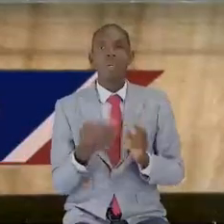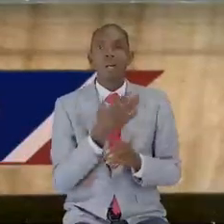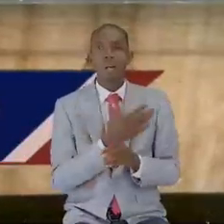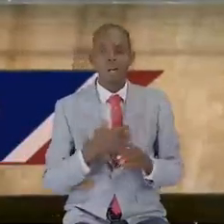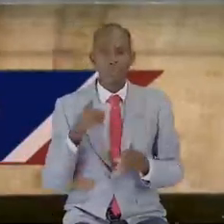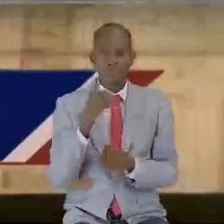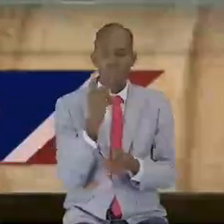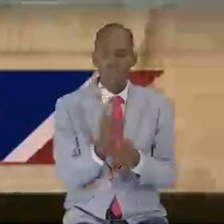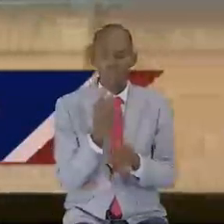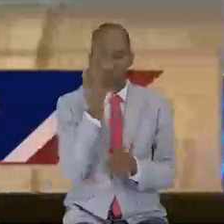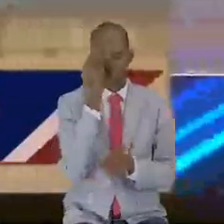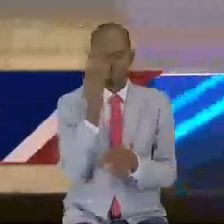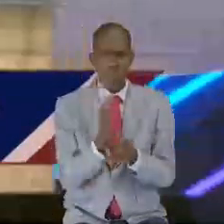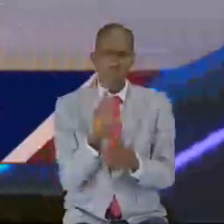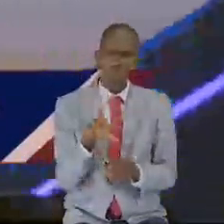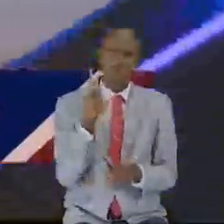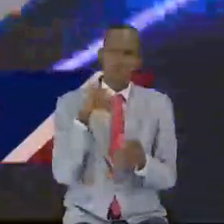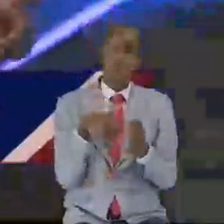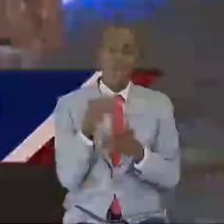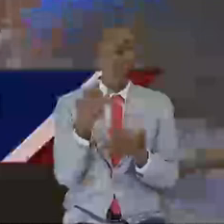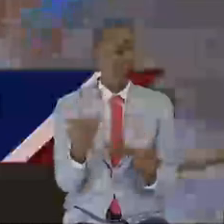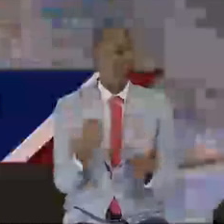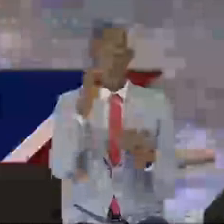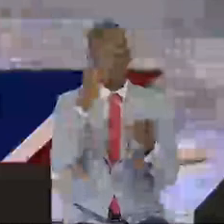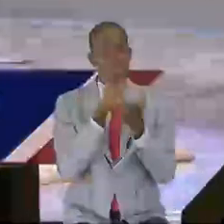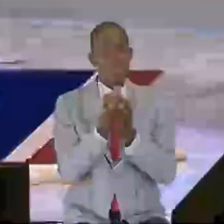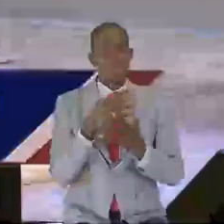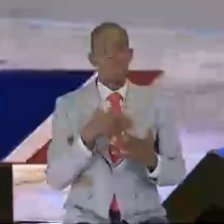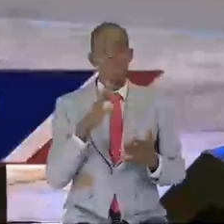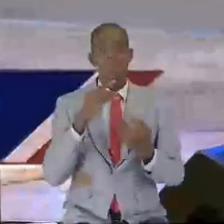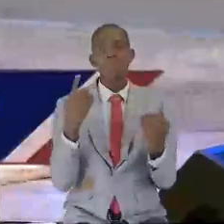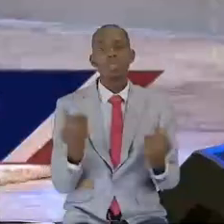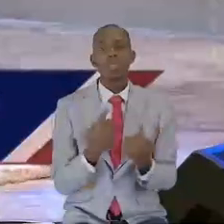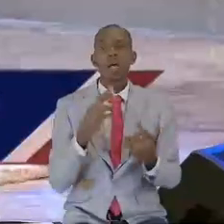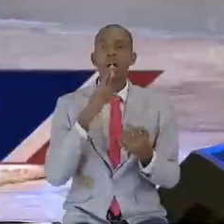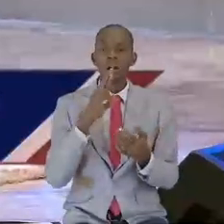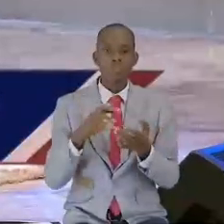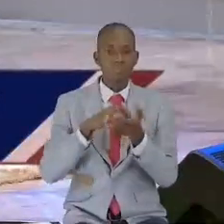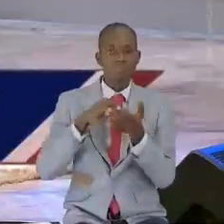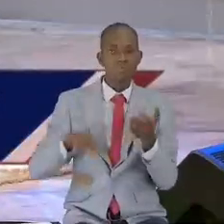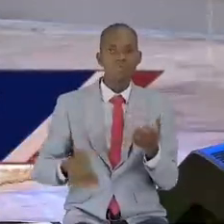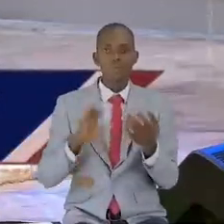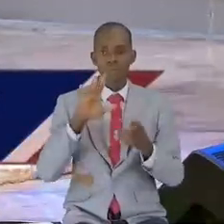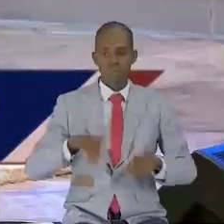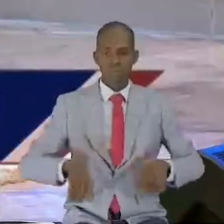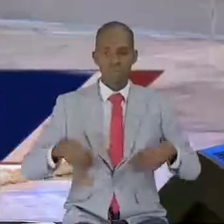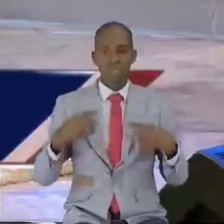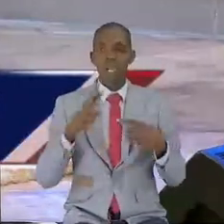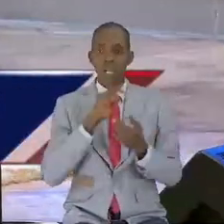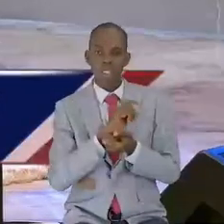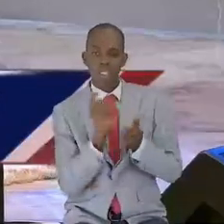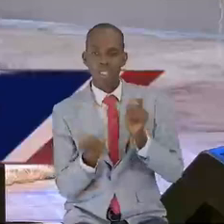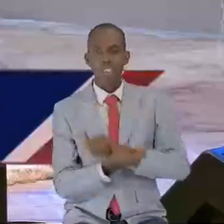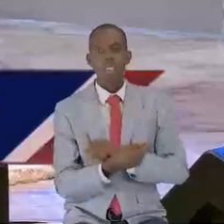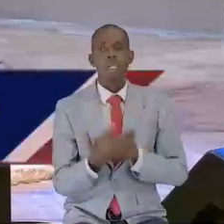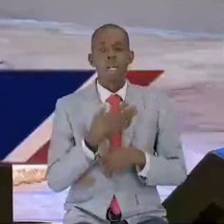que vous avez découvert, et à laquelle vous avez cru. Maintenant, vos péchés sont remis. Vos vies sont changées et transformées.